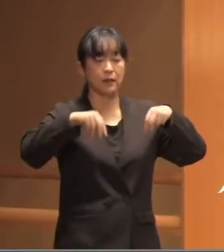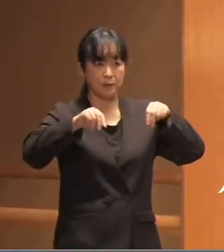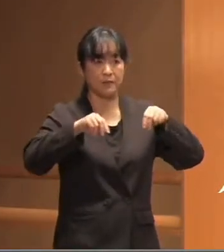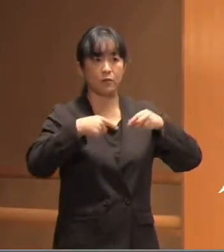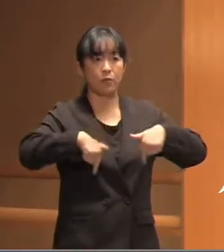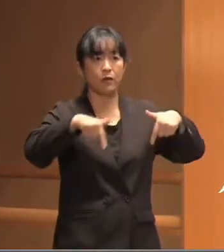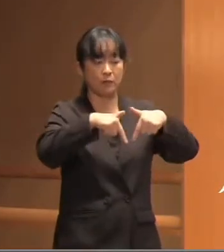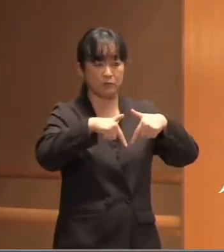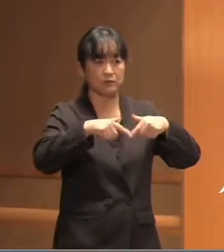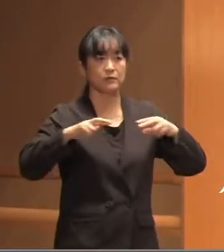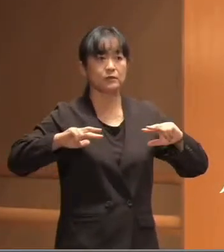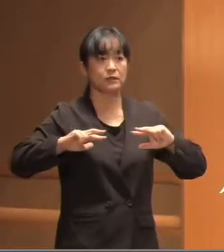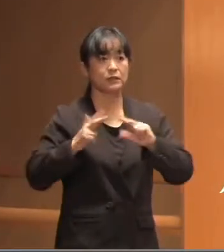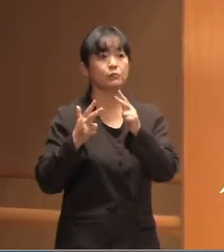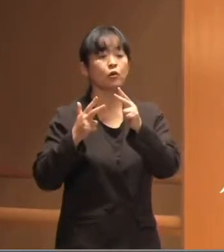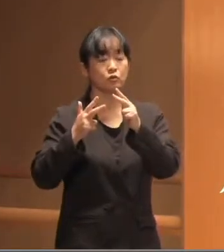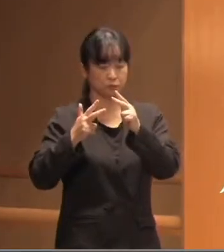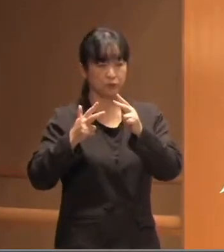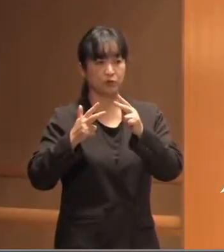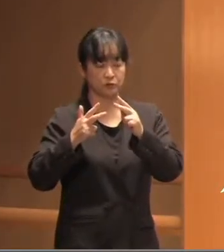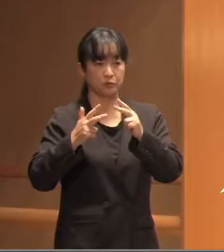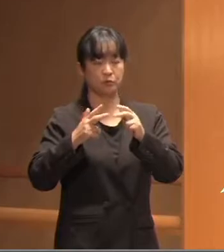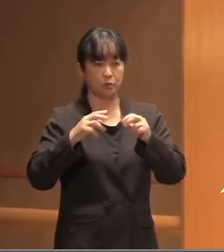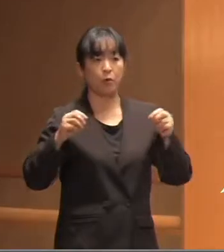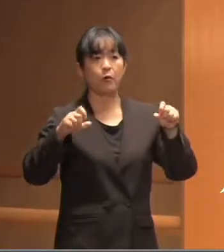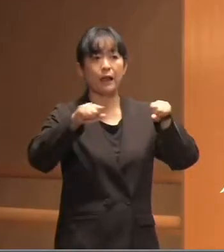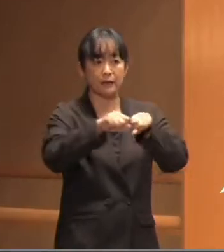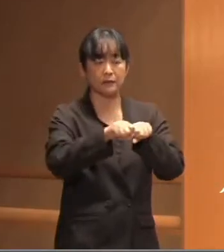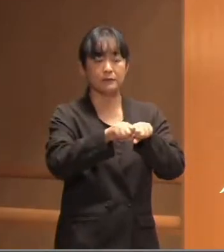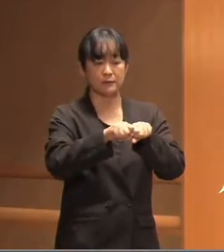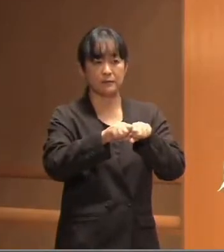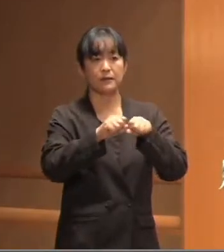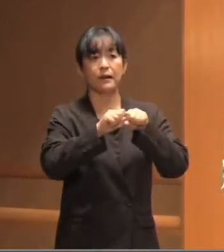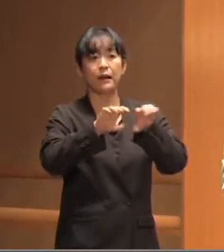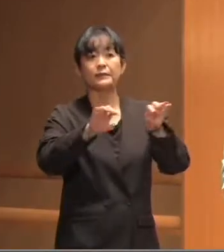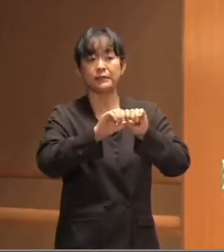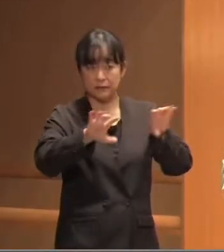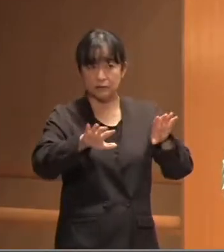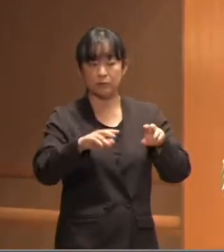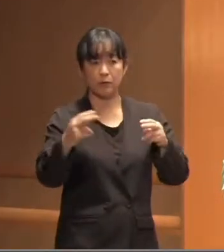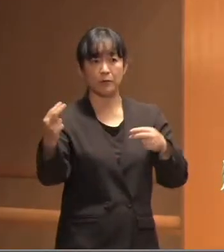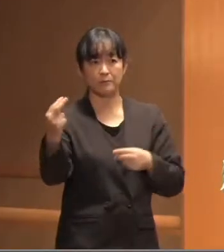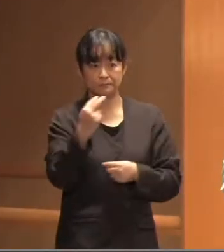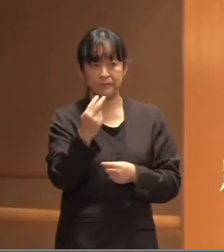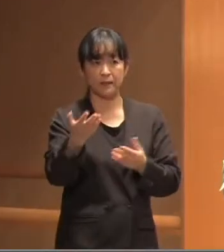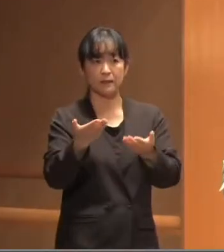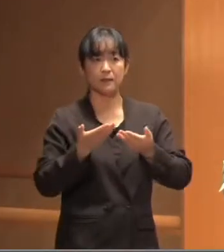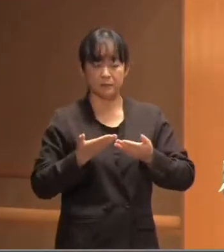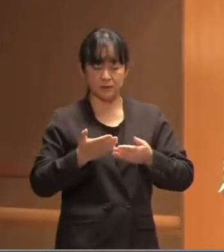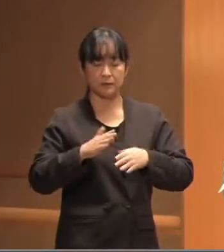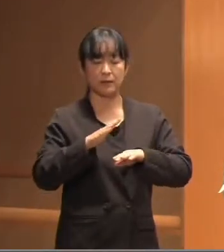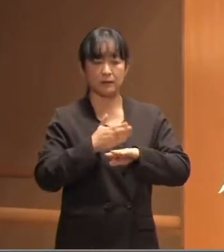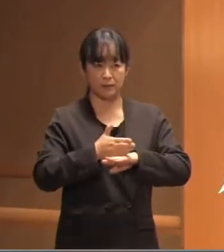ムシンポジウムのオンライン配信をご視聴いただきまして、誠にありがとうござい